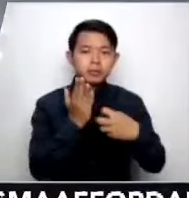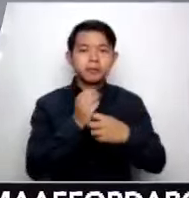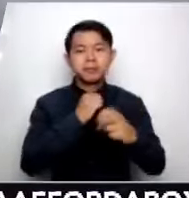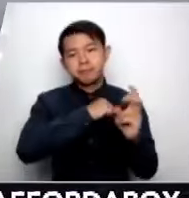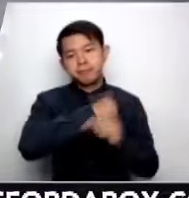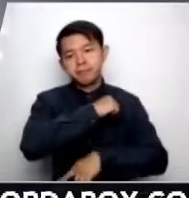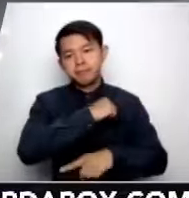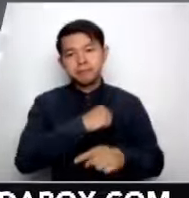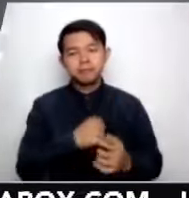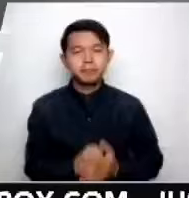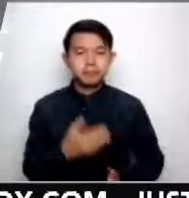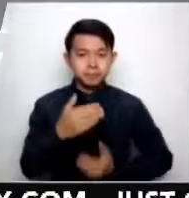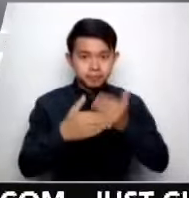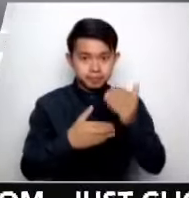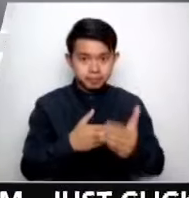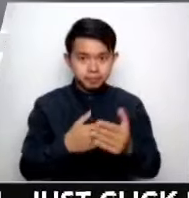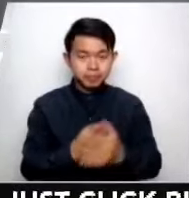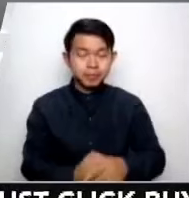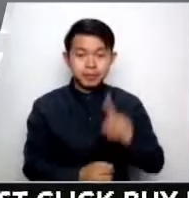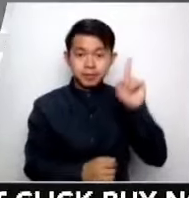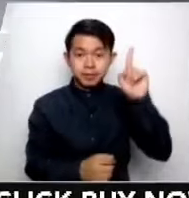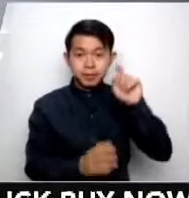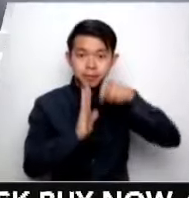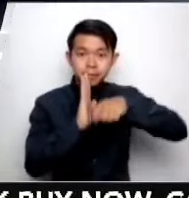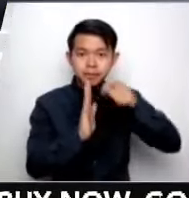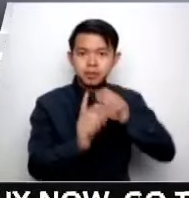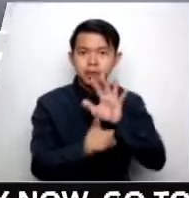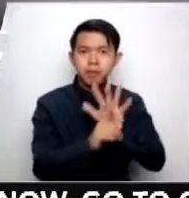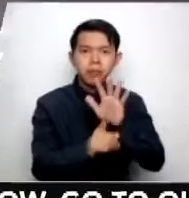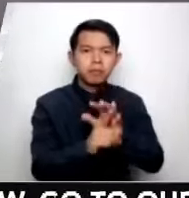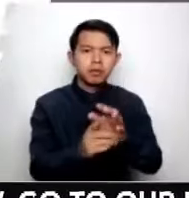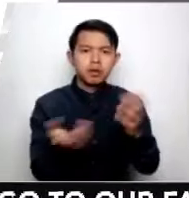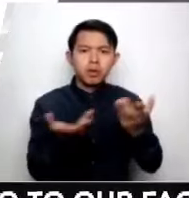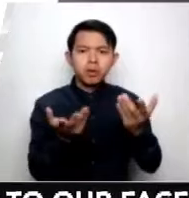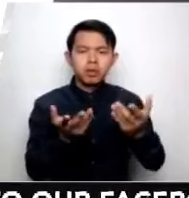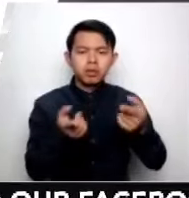viral na ang videong ito nakuha sa Global City o